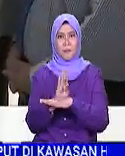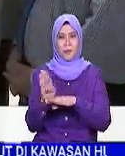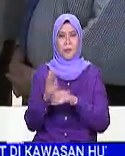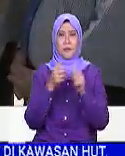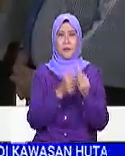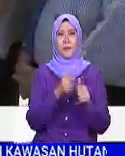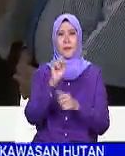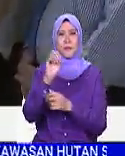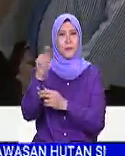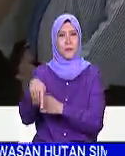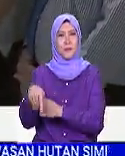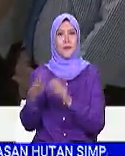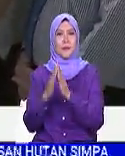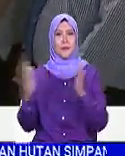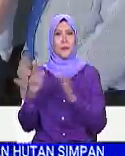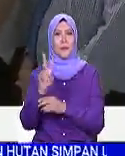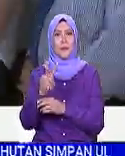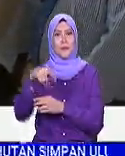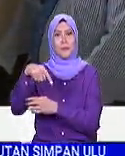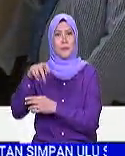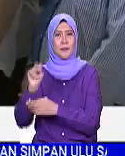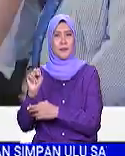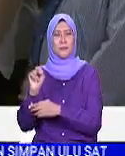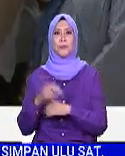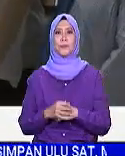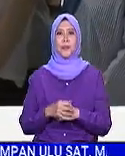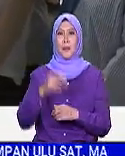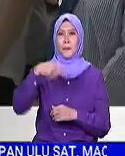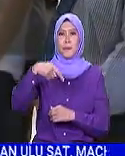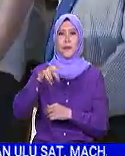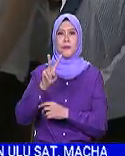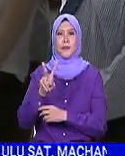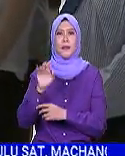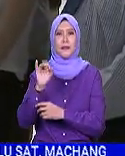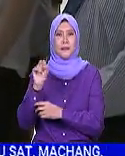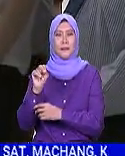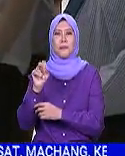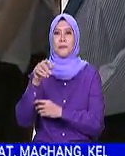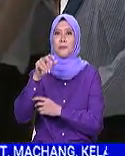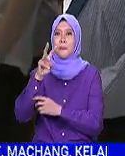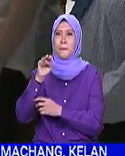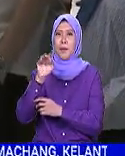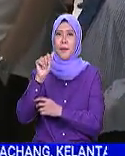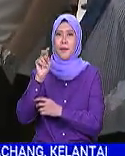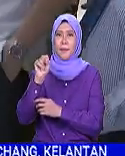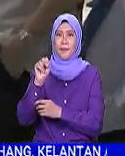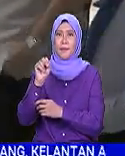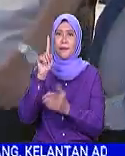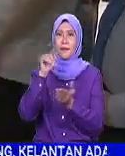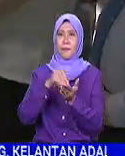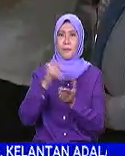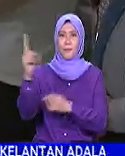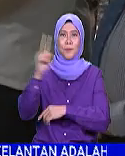presiden operasi standar fasa 2 VPN dalam hidup IPB Maiden petrojaya yang berkapasitas